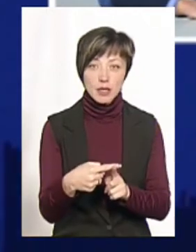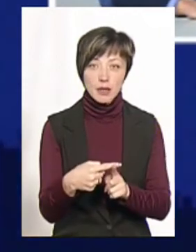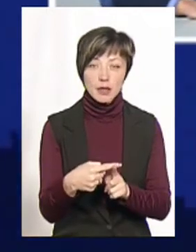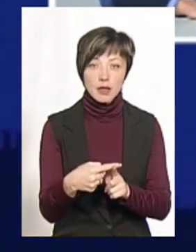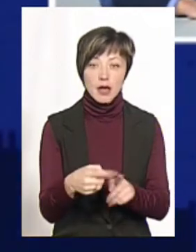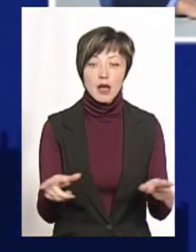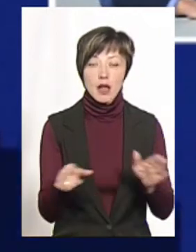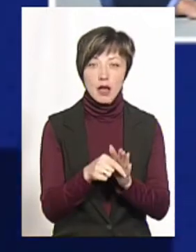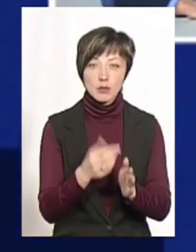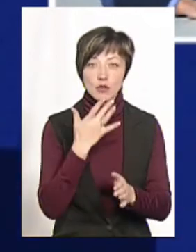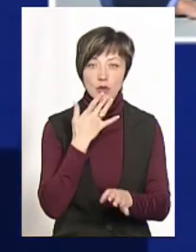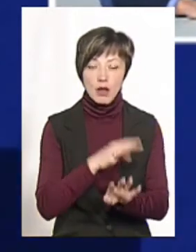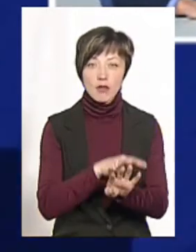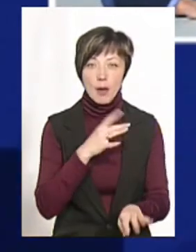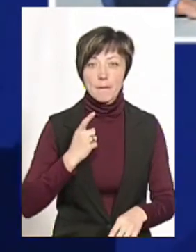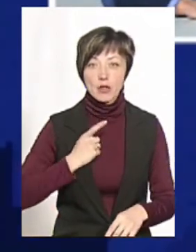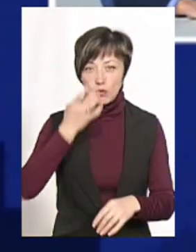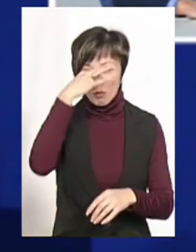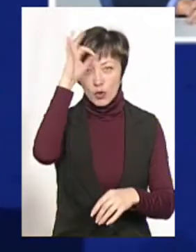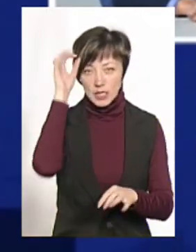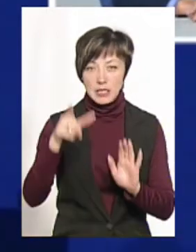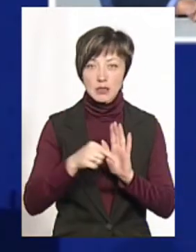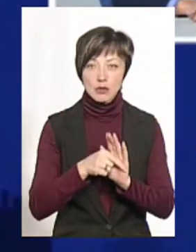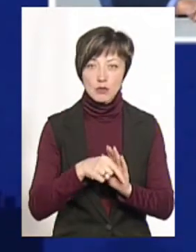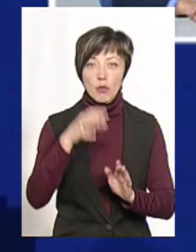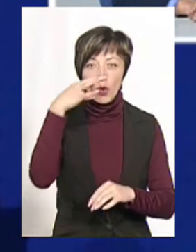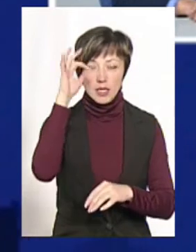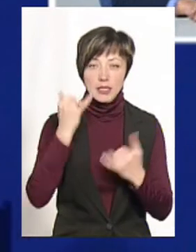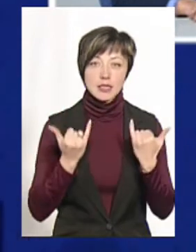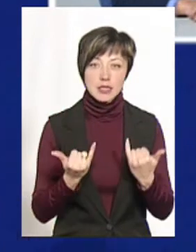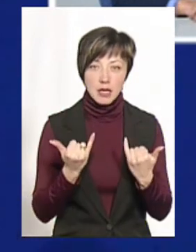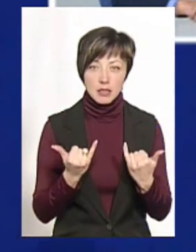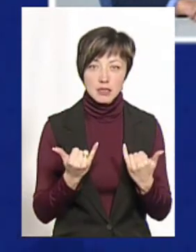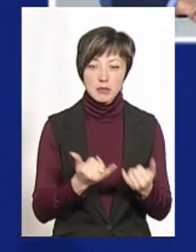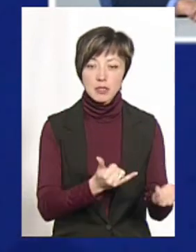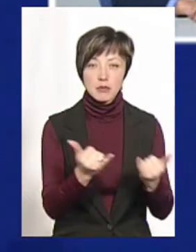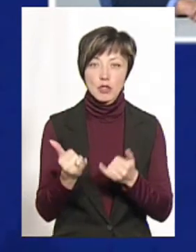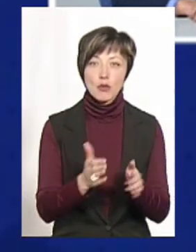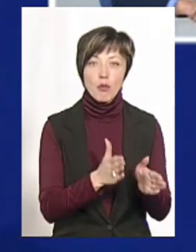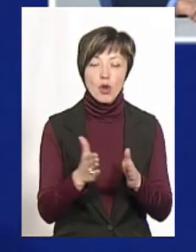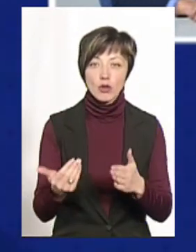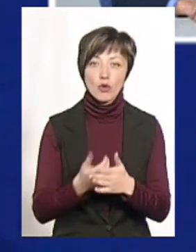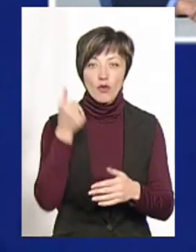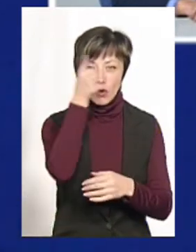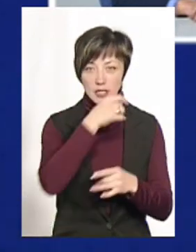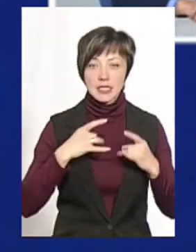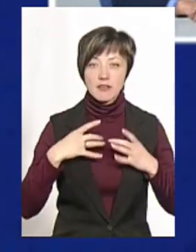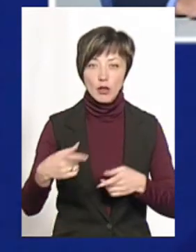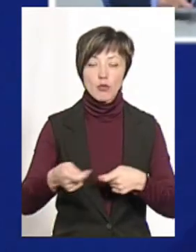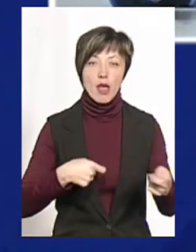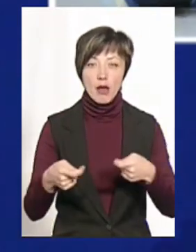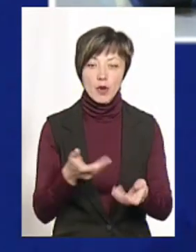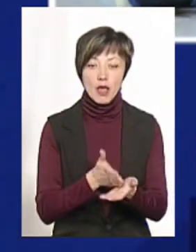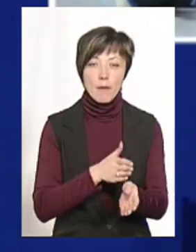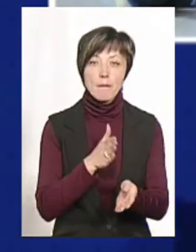дружина разом з Національною гвардією, з патрульною поліцією, з поліцією, до прикладу, от зараз забезпечує громадський порядок на новорічно-різдвяному ярмарку.